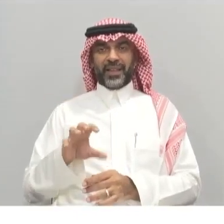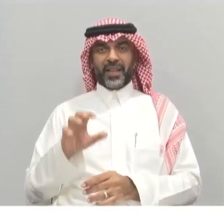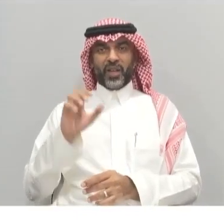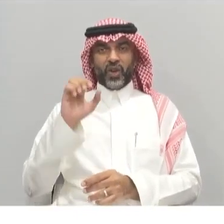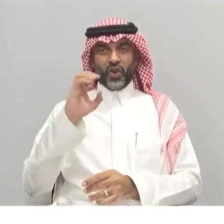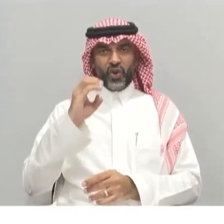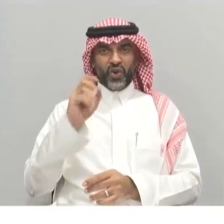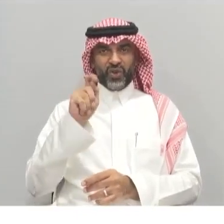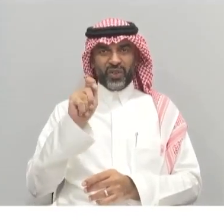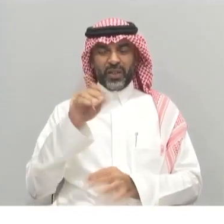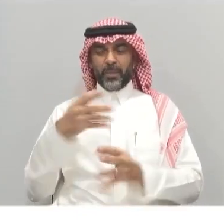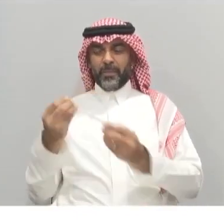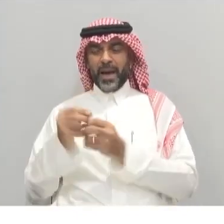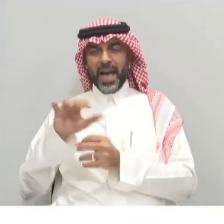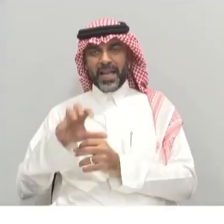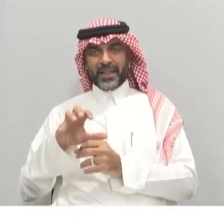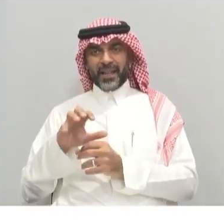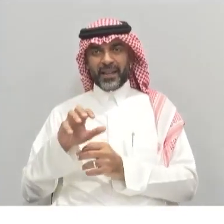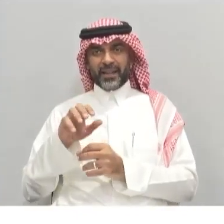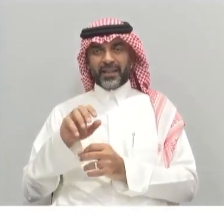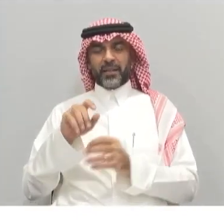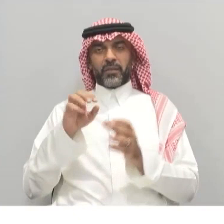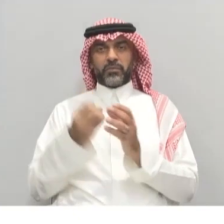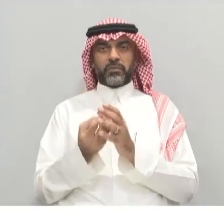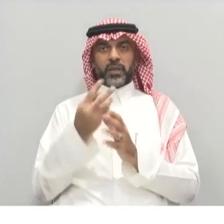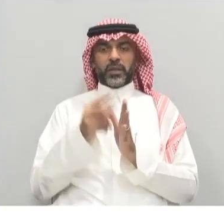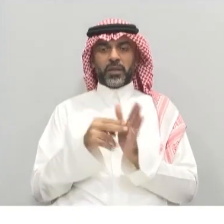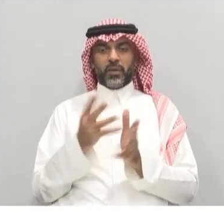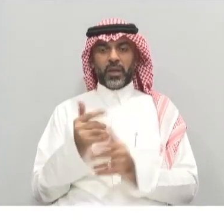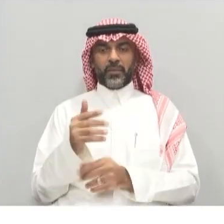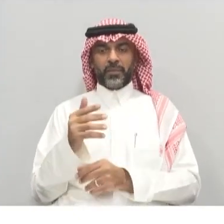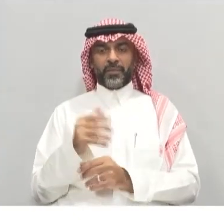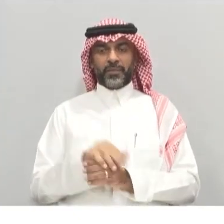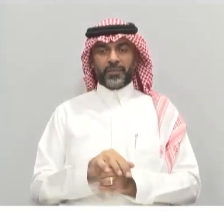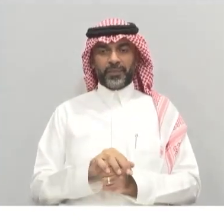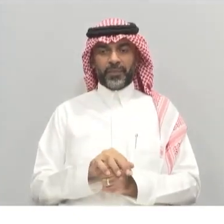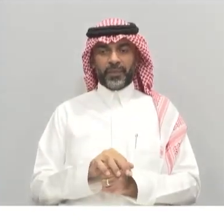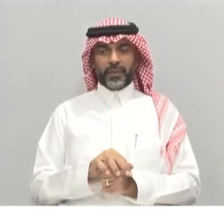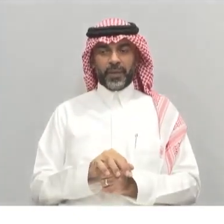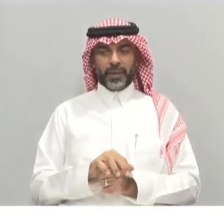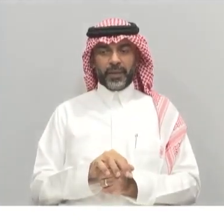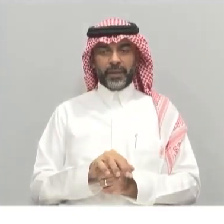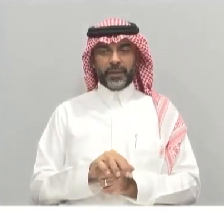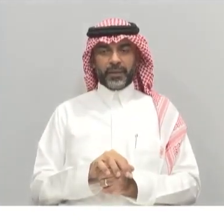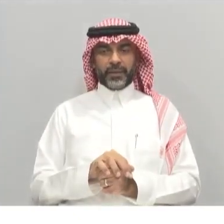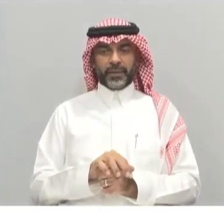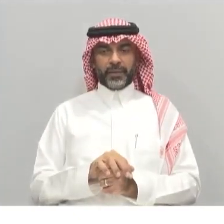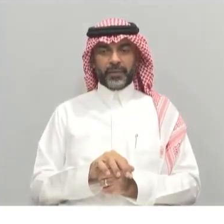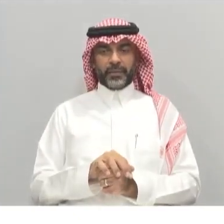النتيجه بنفس الخليه اللي خليه اي اربعه بعد ذلك نحدد الخليه